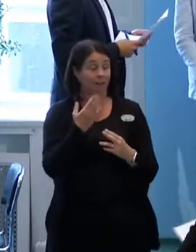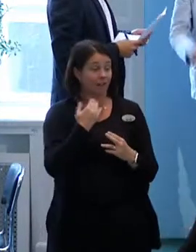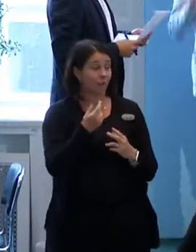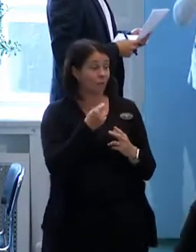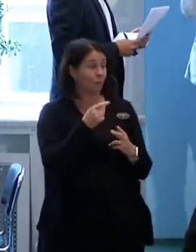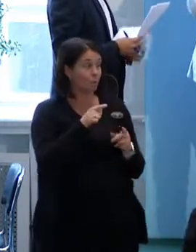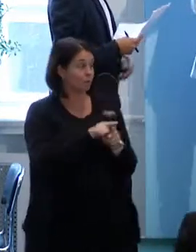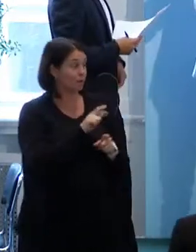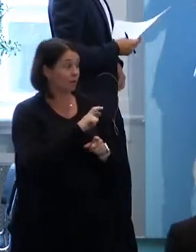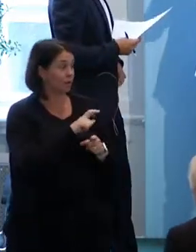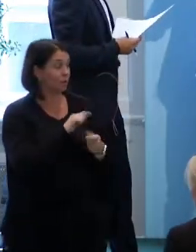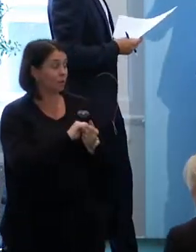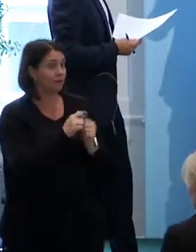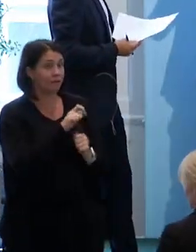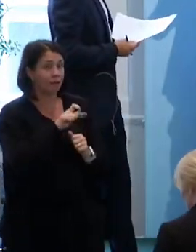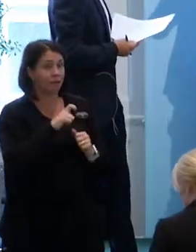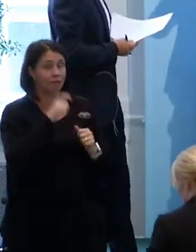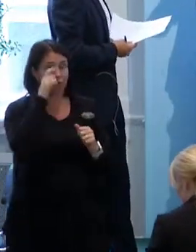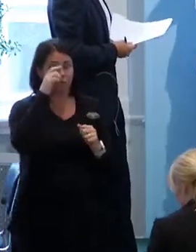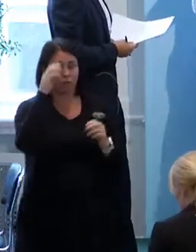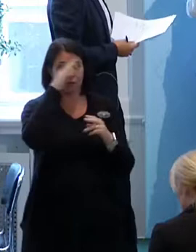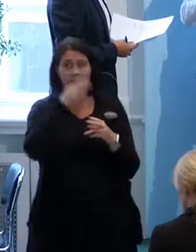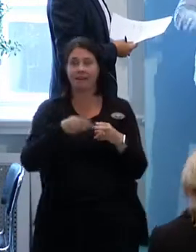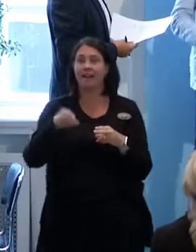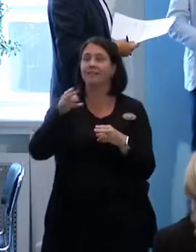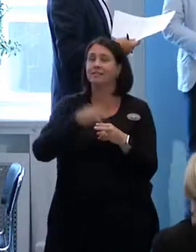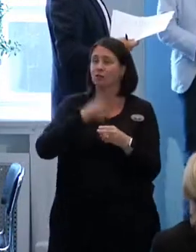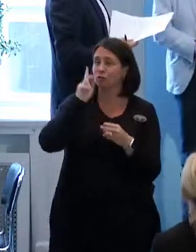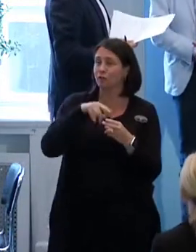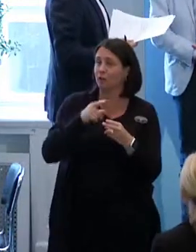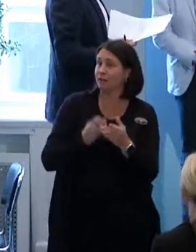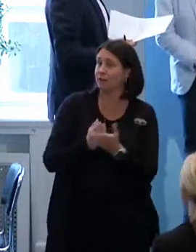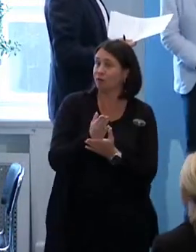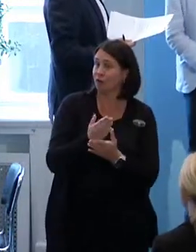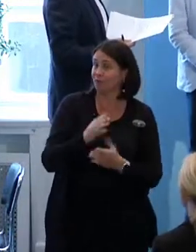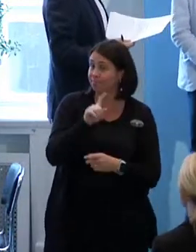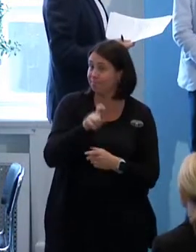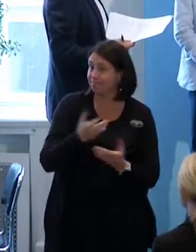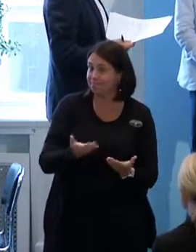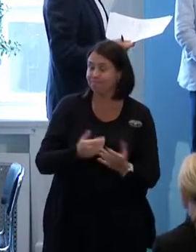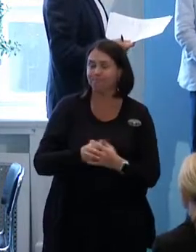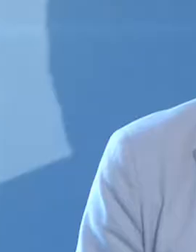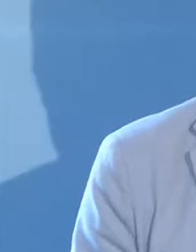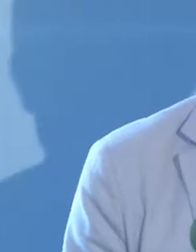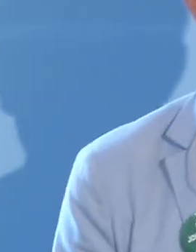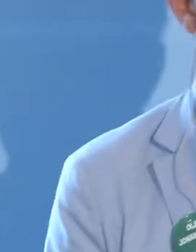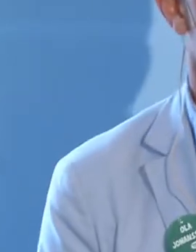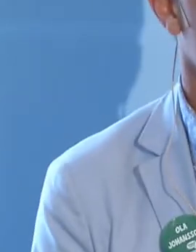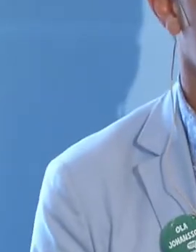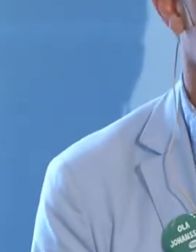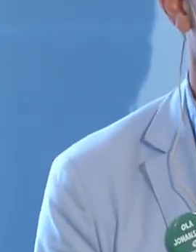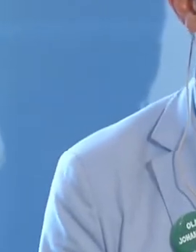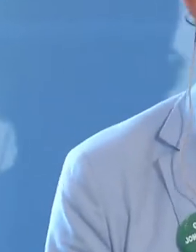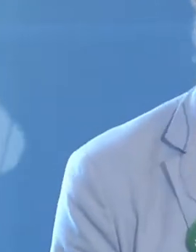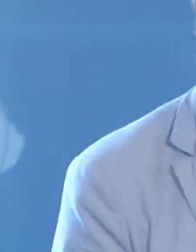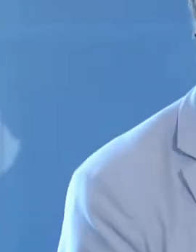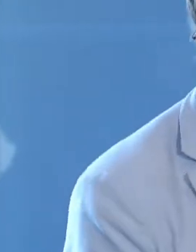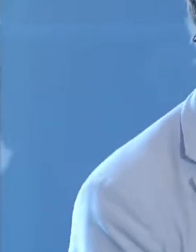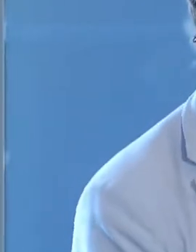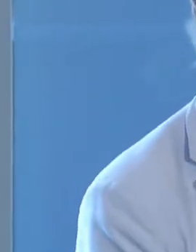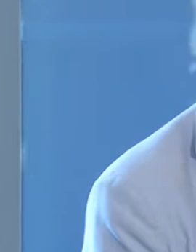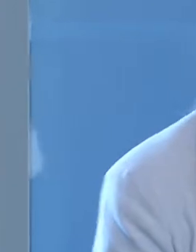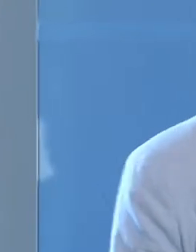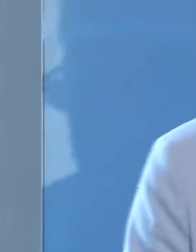behöver fundera extra på för att det här ska kunna göras? Jag vet inte, i den här diskussionen så känner jag mig mer